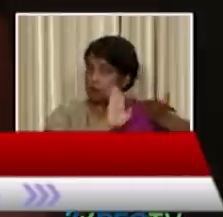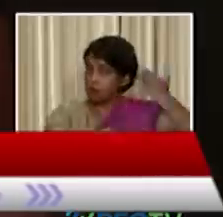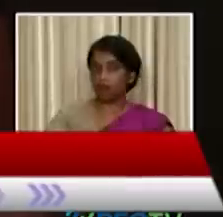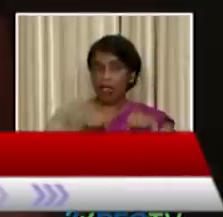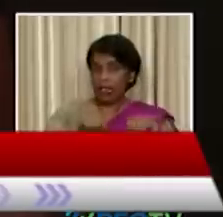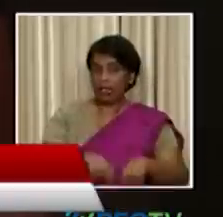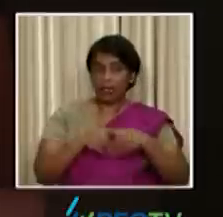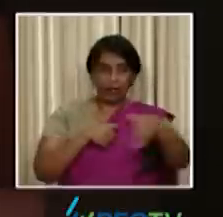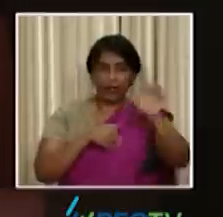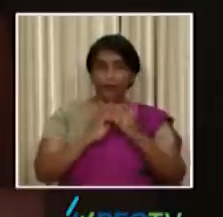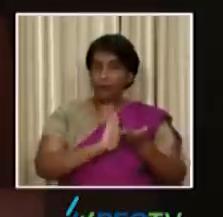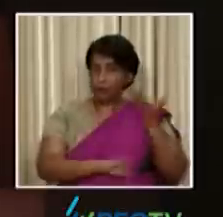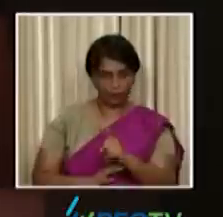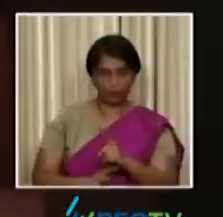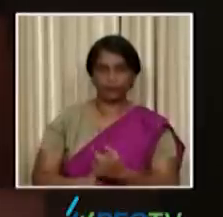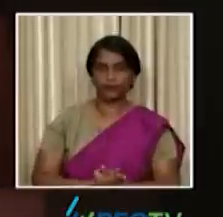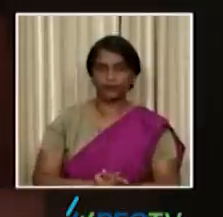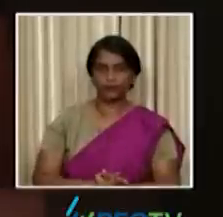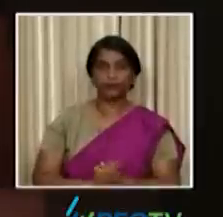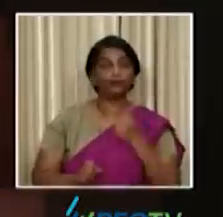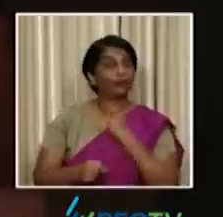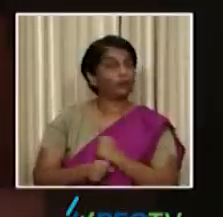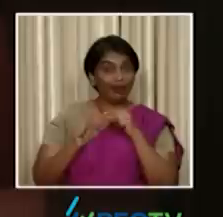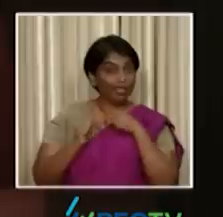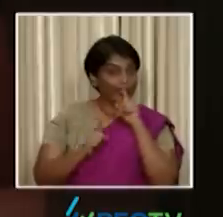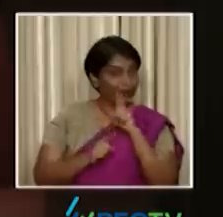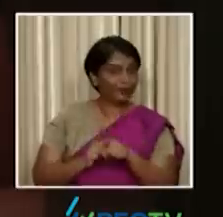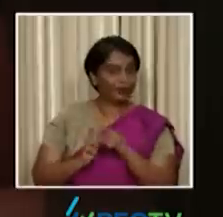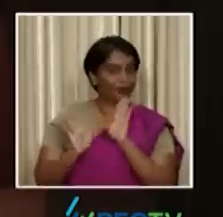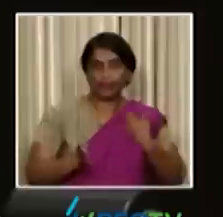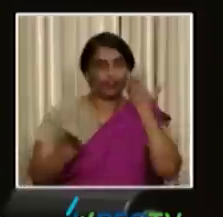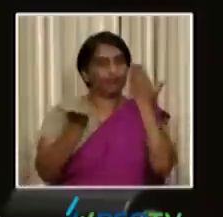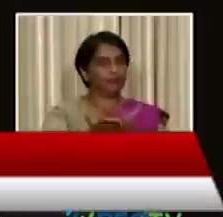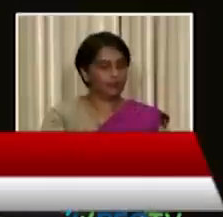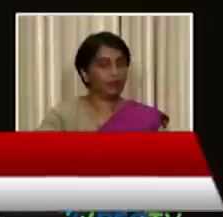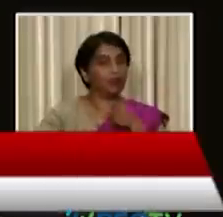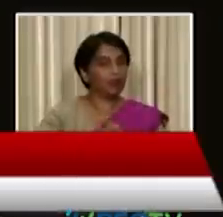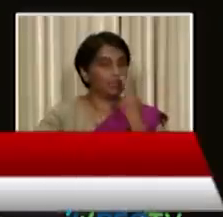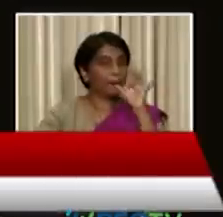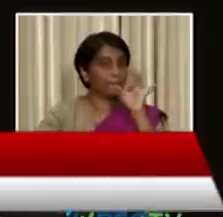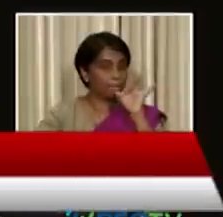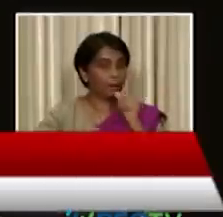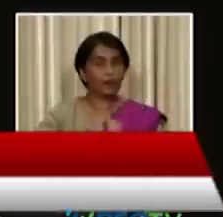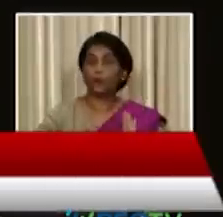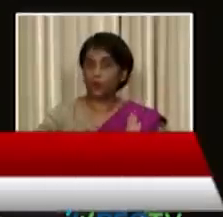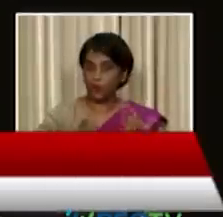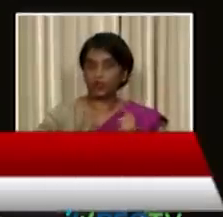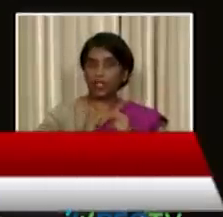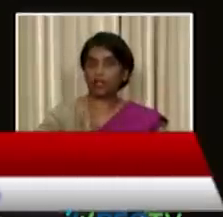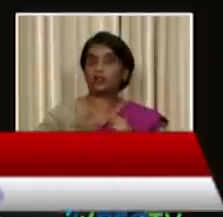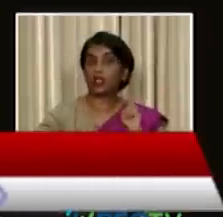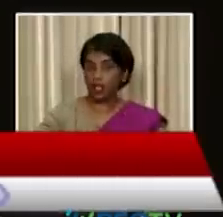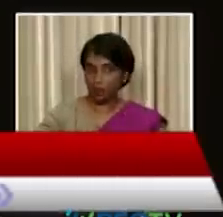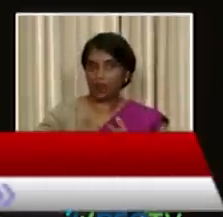බලපාන ලෙස මේ නීතිය ක්‍රියාත්මක කළ යුතුයි රජයේ ඒ සංශෝධනය ප්‍රතික්ෂේප කළා තිබෙනවා මේක 2015 අපි ආරම්භ කරනකොට IMF එකට